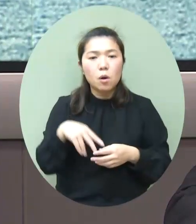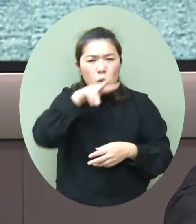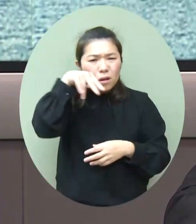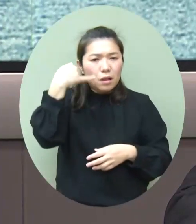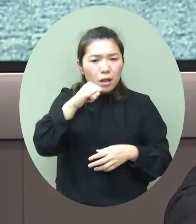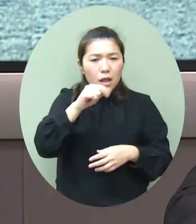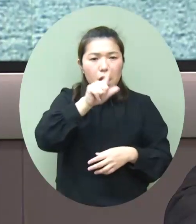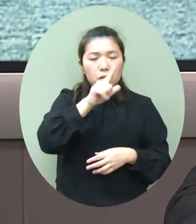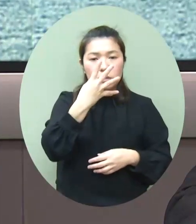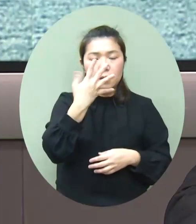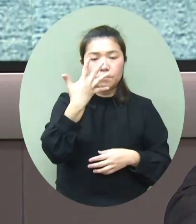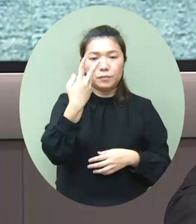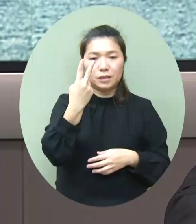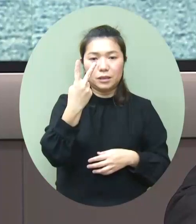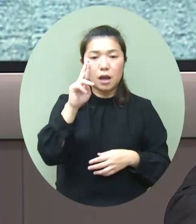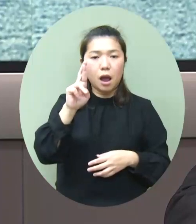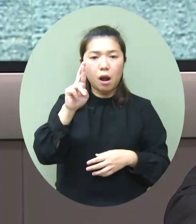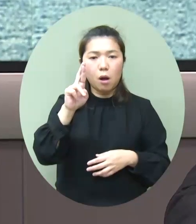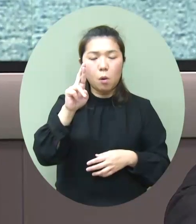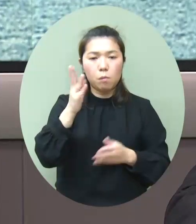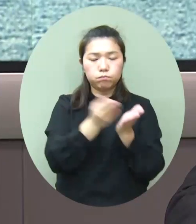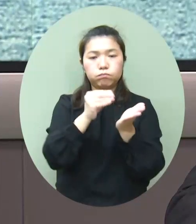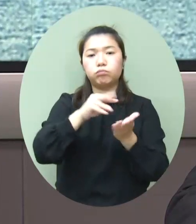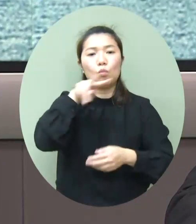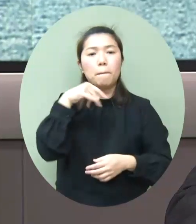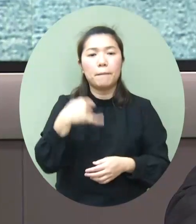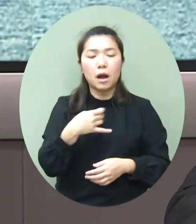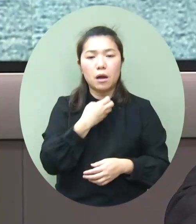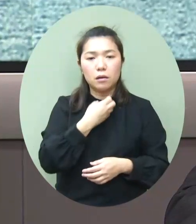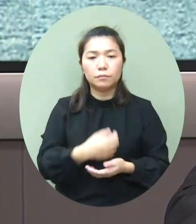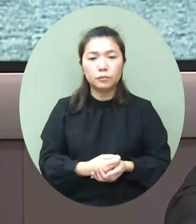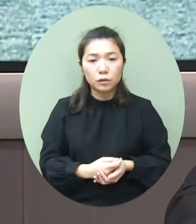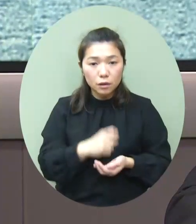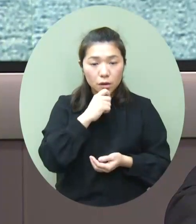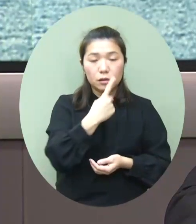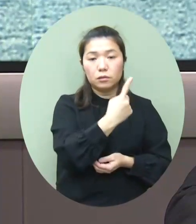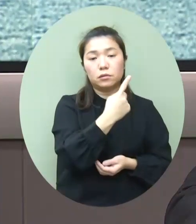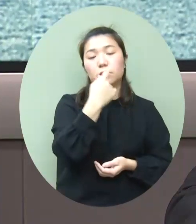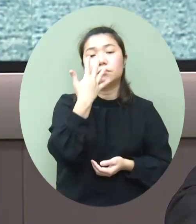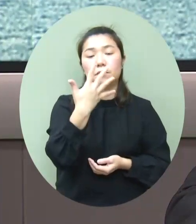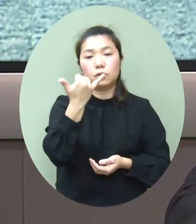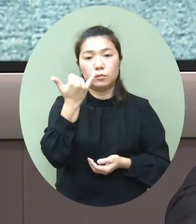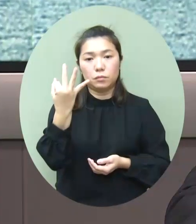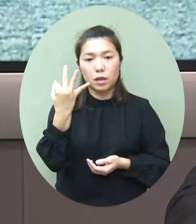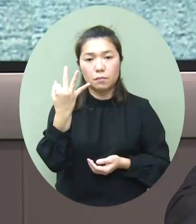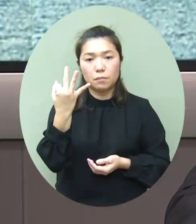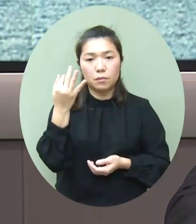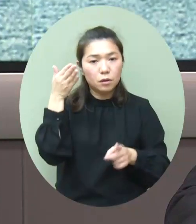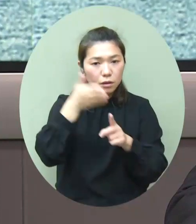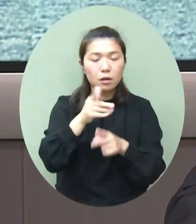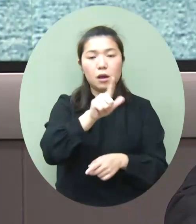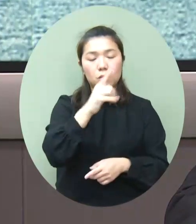2539例做了基因分析，我们找不到任何是L452R 阳性